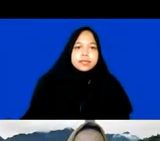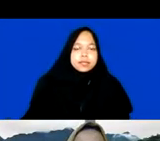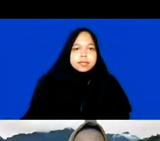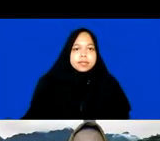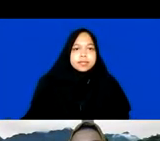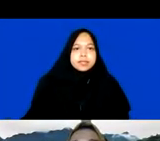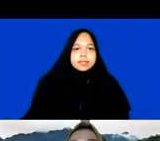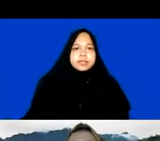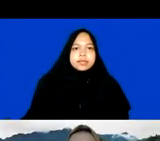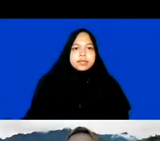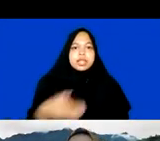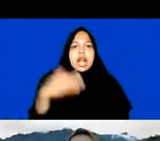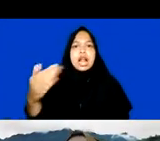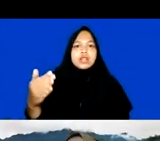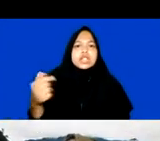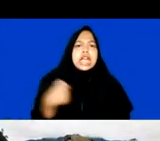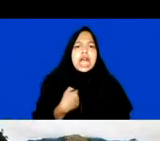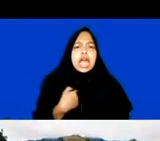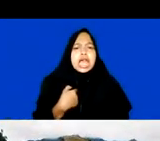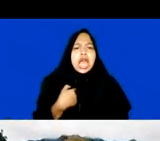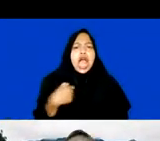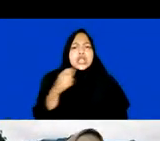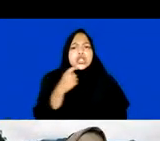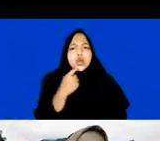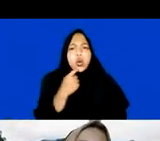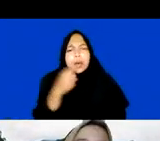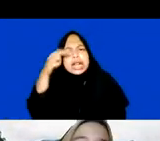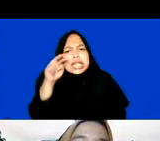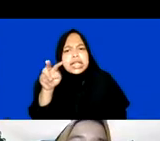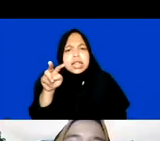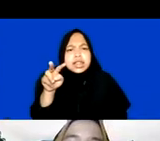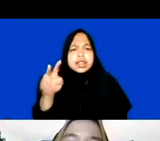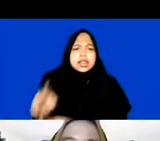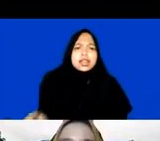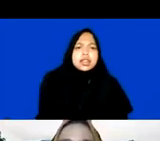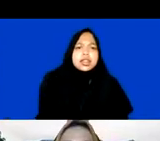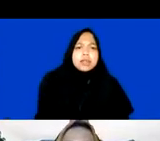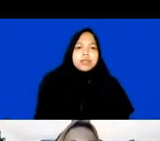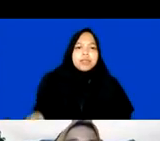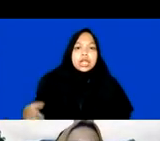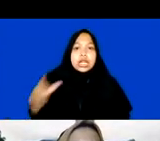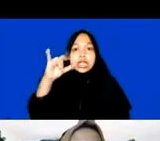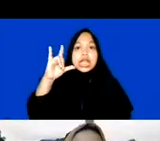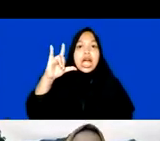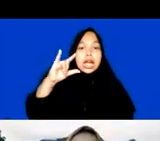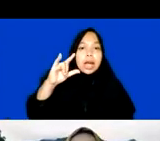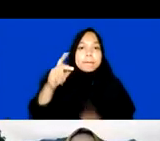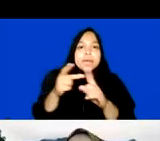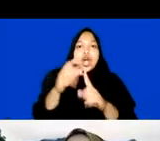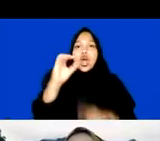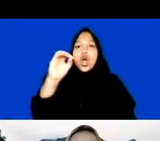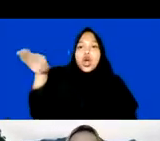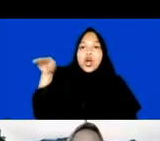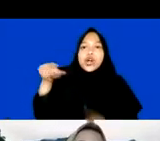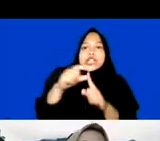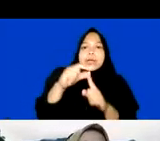nah, saya mencoba ini, Mas. Kemarin tuh melihat yang ada di Instagram Hospit, Mas,